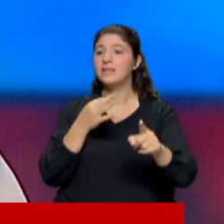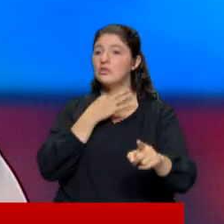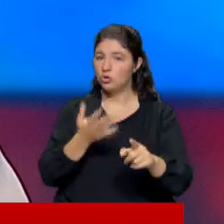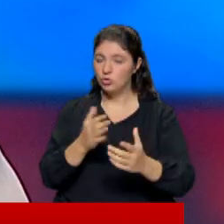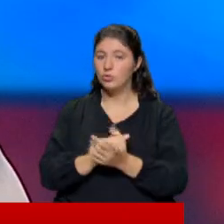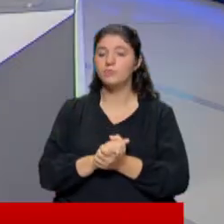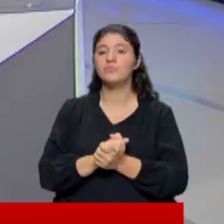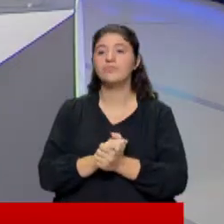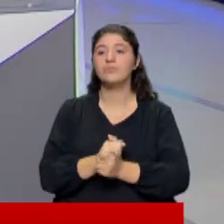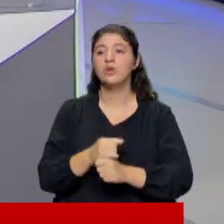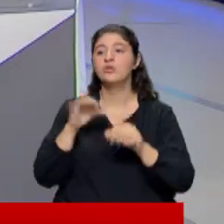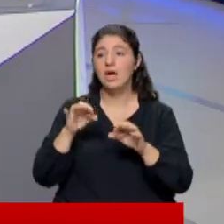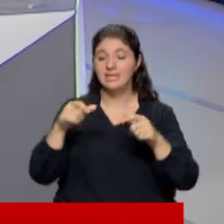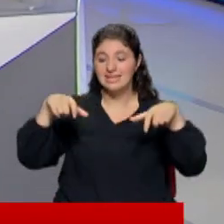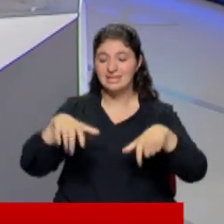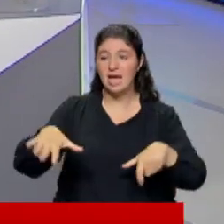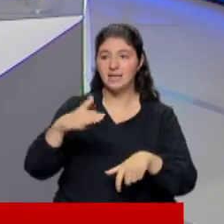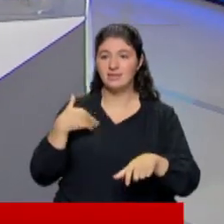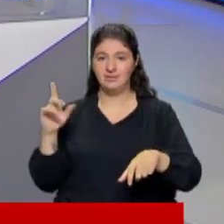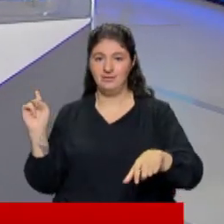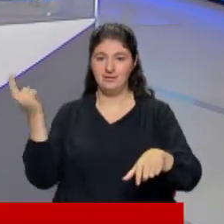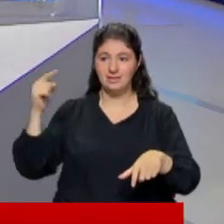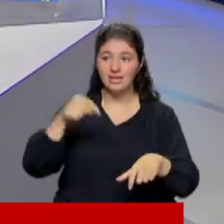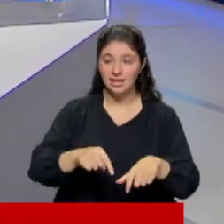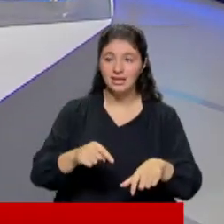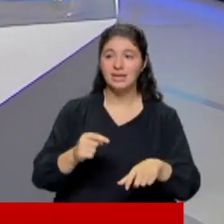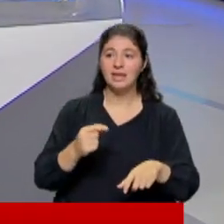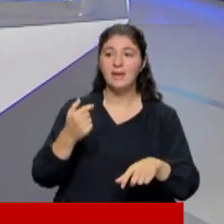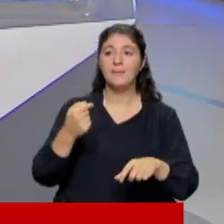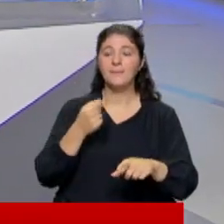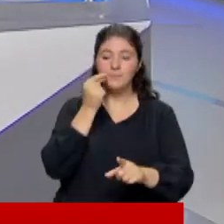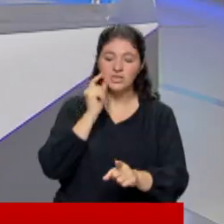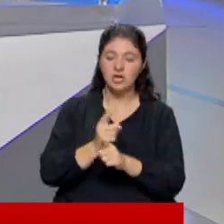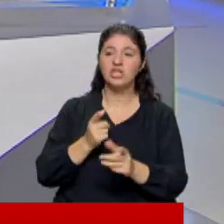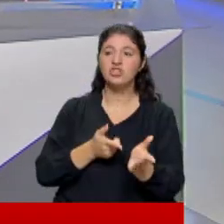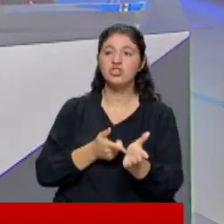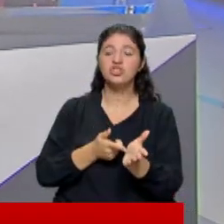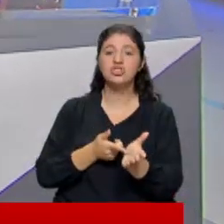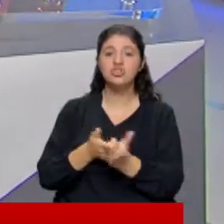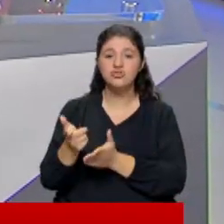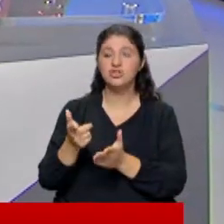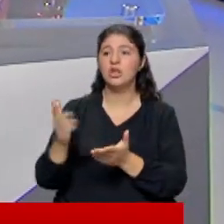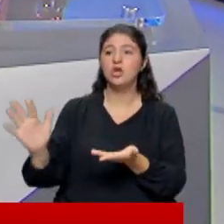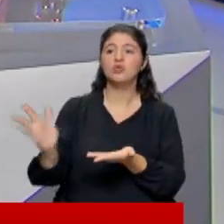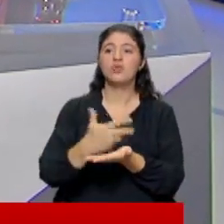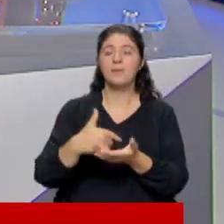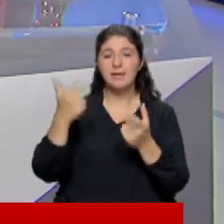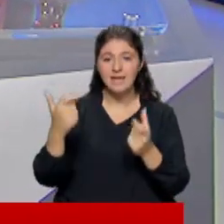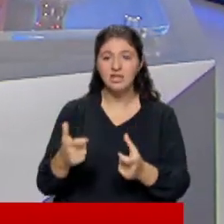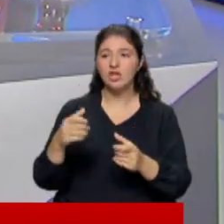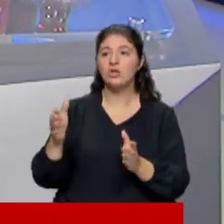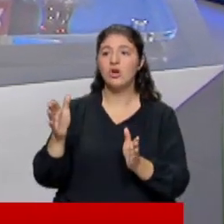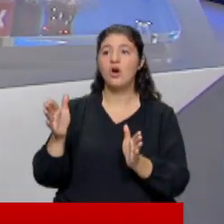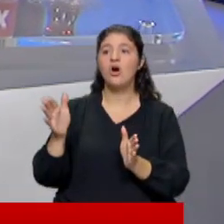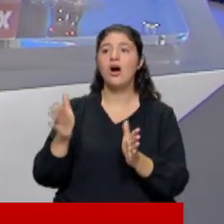teşekkür ediyorum, şu anda sahadan geliyorum. Yani bizatihi çiftçinin harman yerinden,